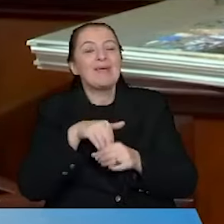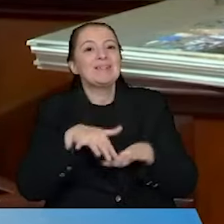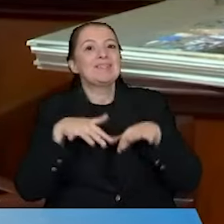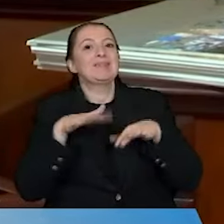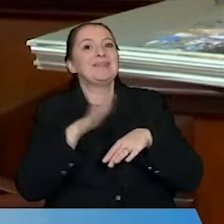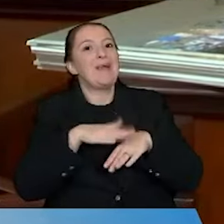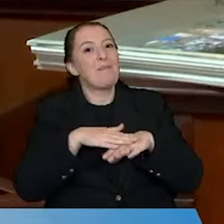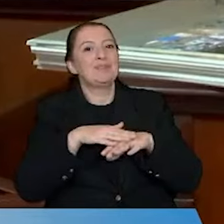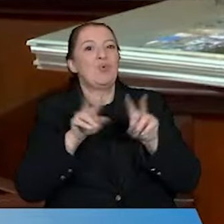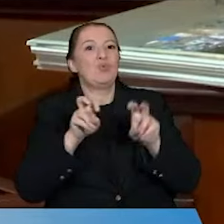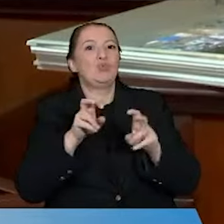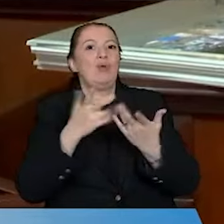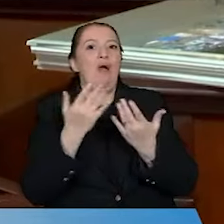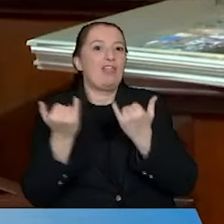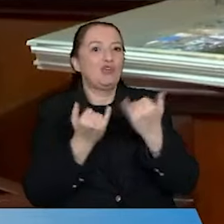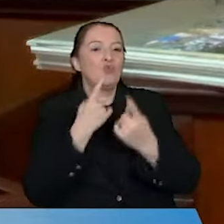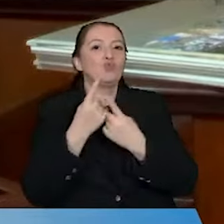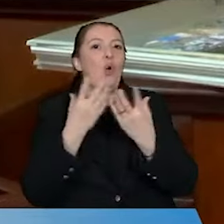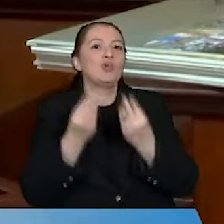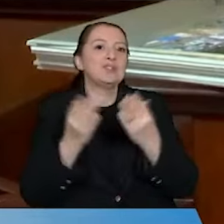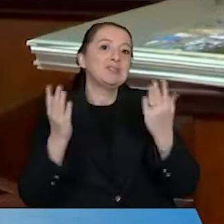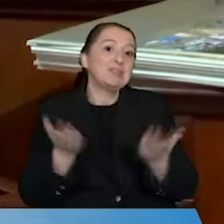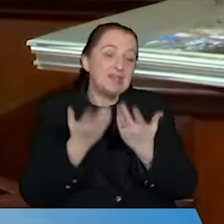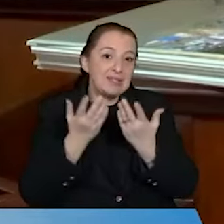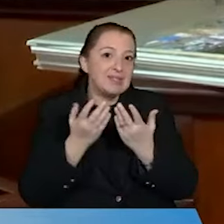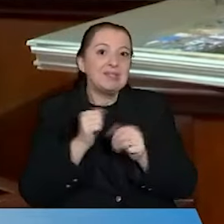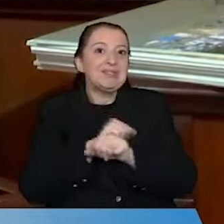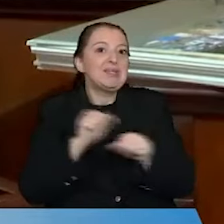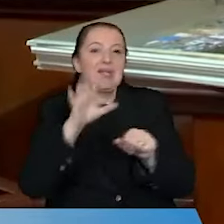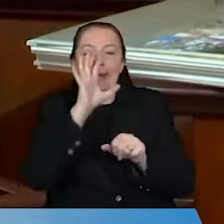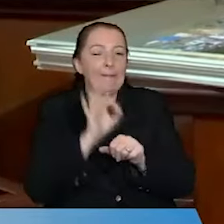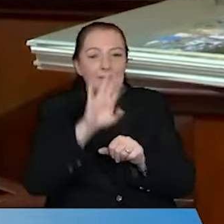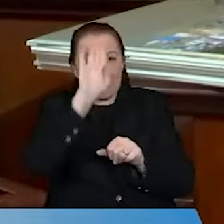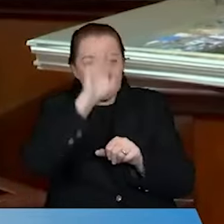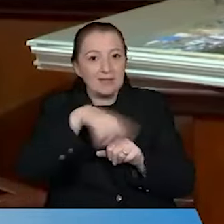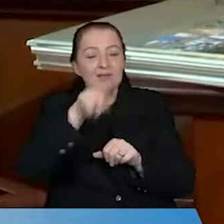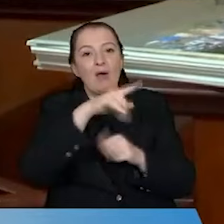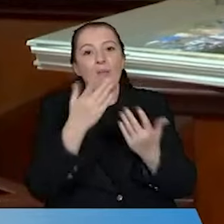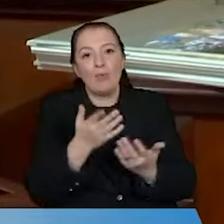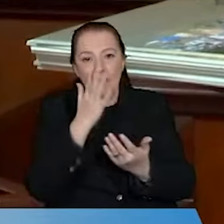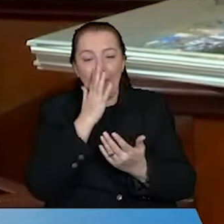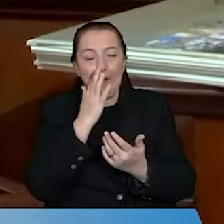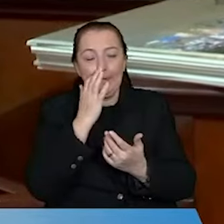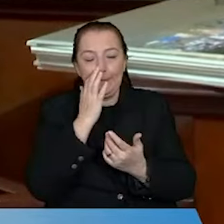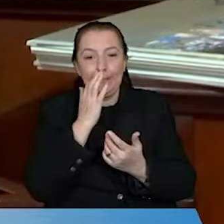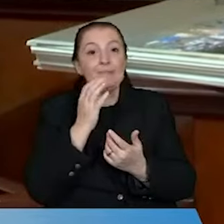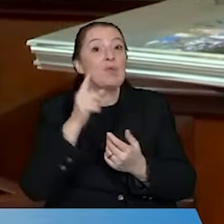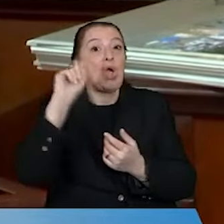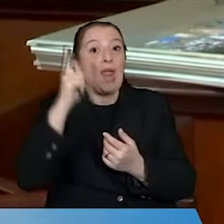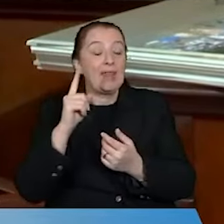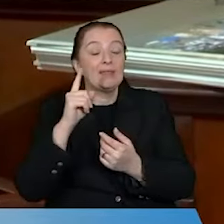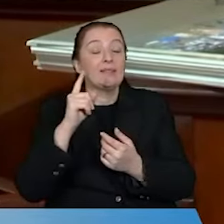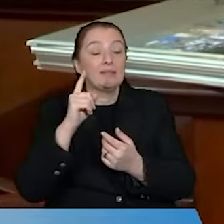noktasında tartışabilseydik, konuşabilseydik. Vergi İstanbullular ödüyor, bizim de içinde bulunduğumuz İstanbullular ödüyor. Yönetenler